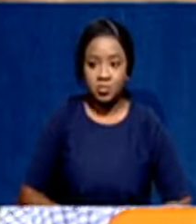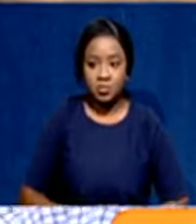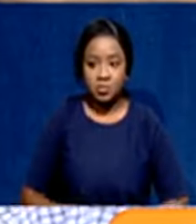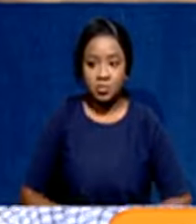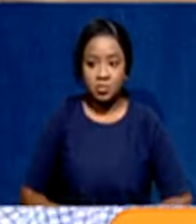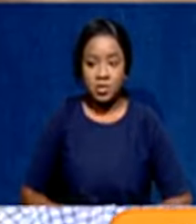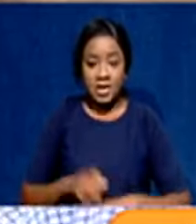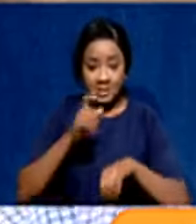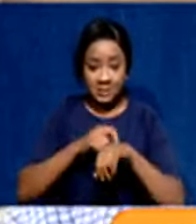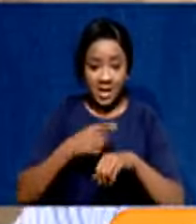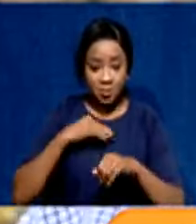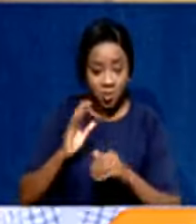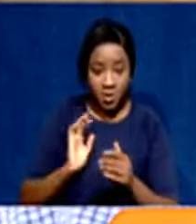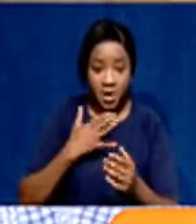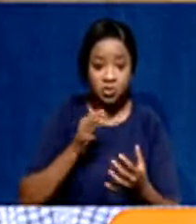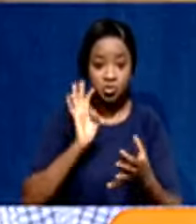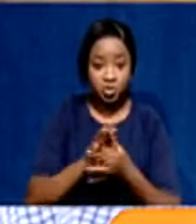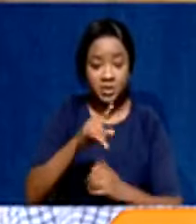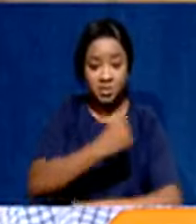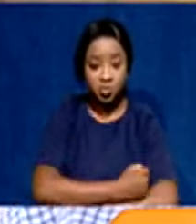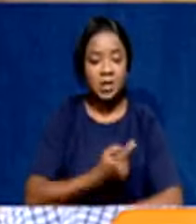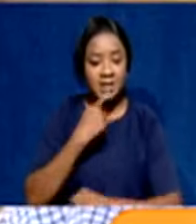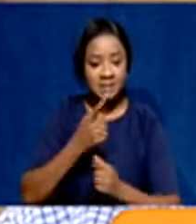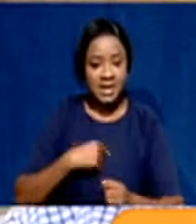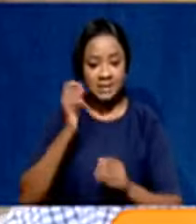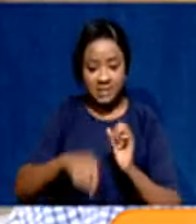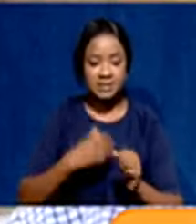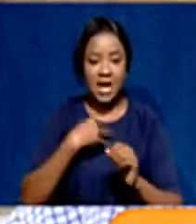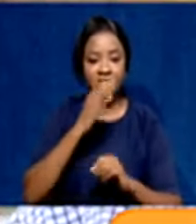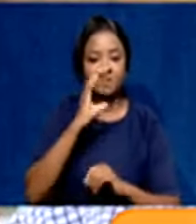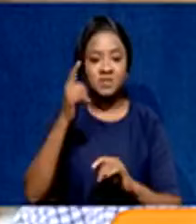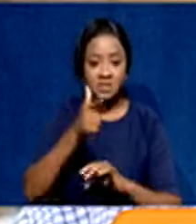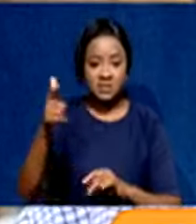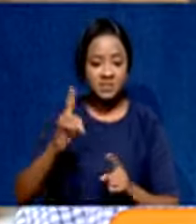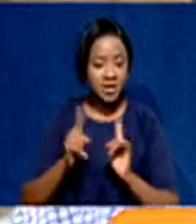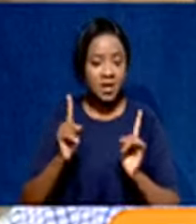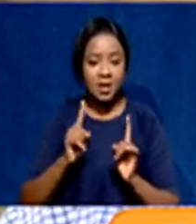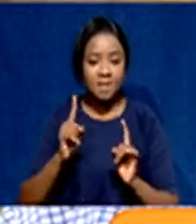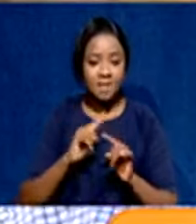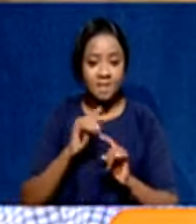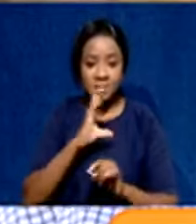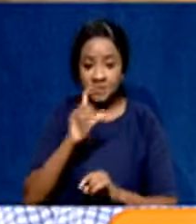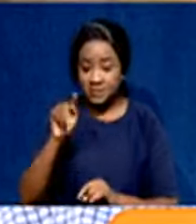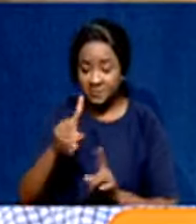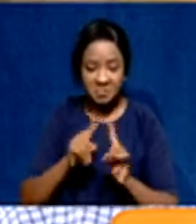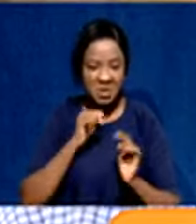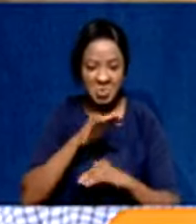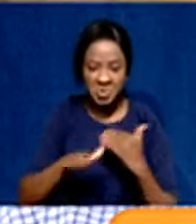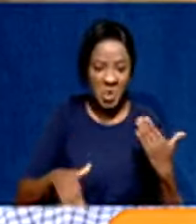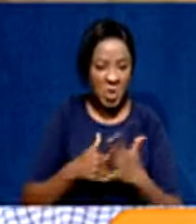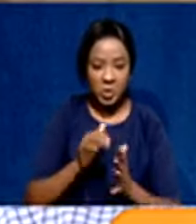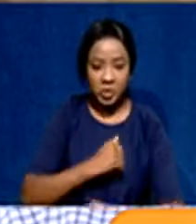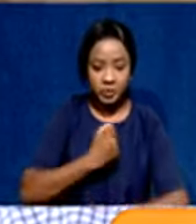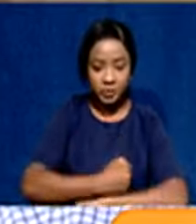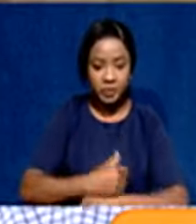shule iko na kamera tuwa iko na kamera lakini it does not cover the whole school h jambo aju saka